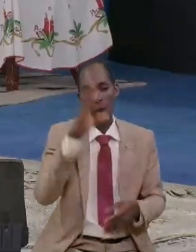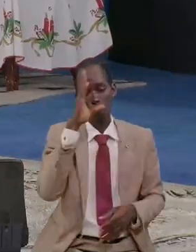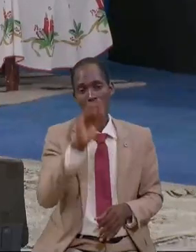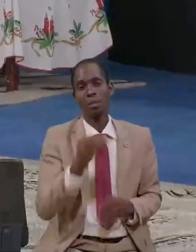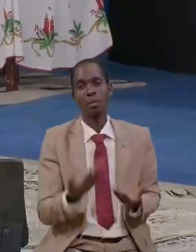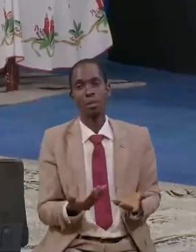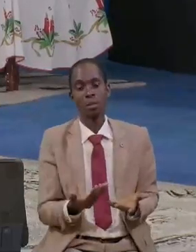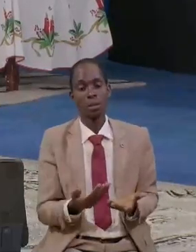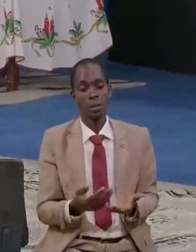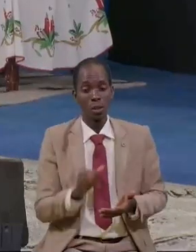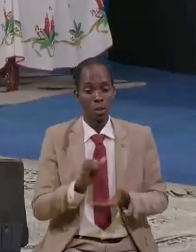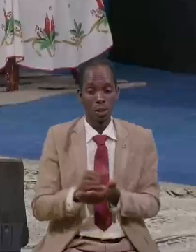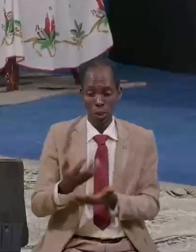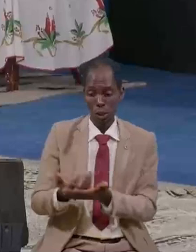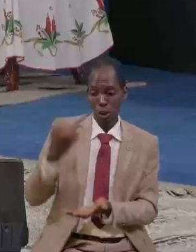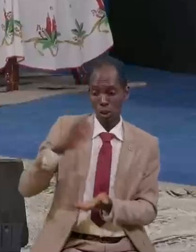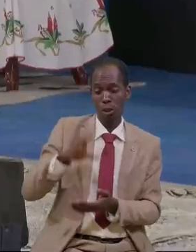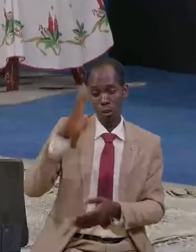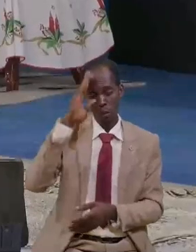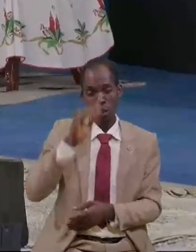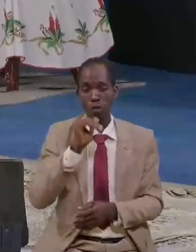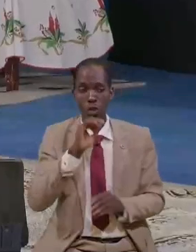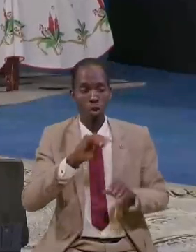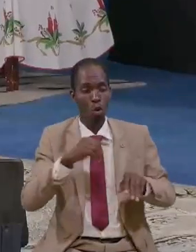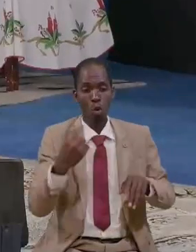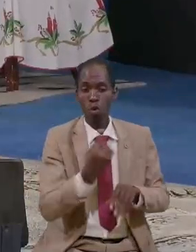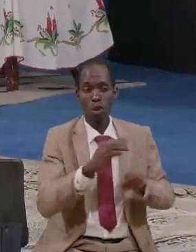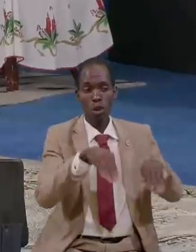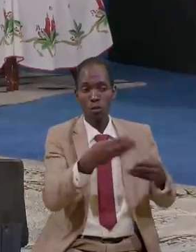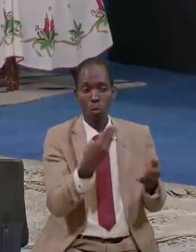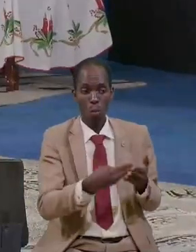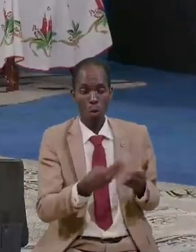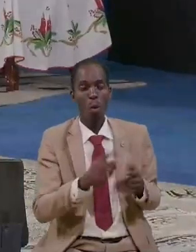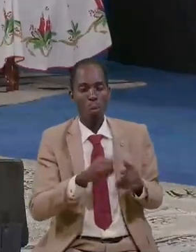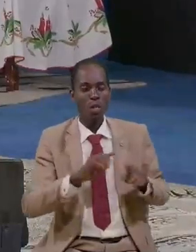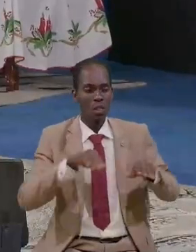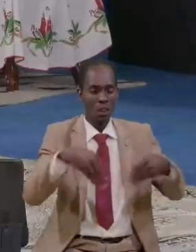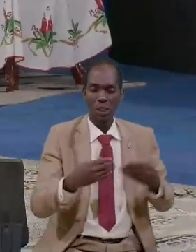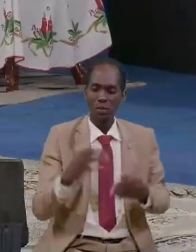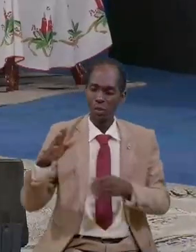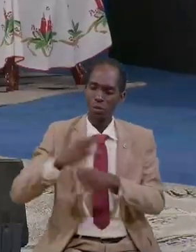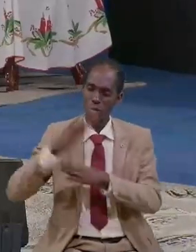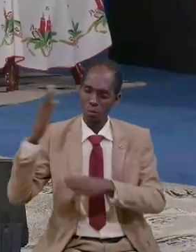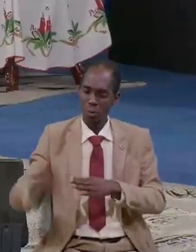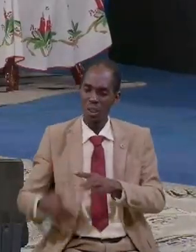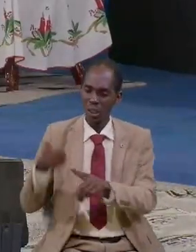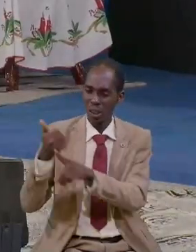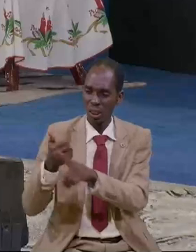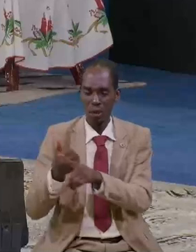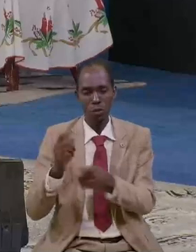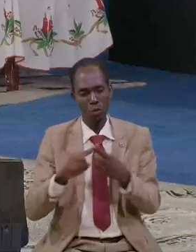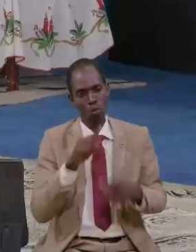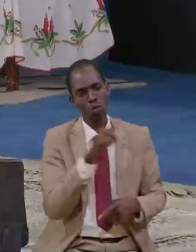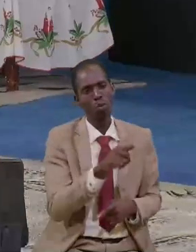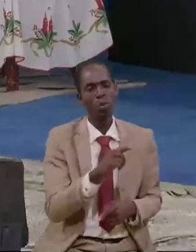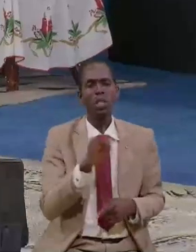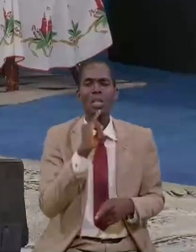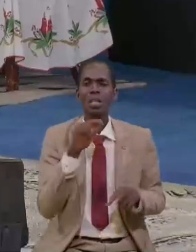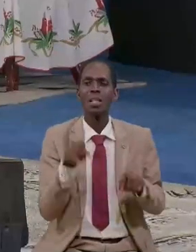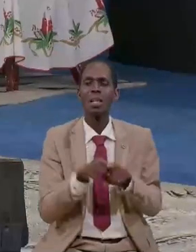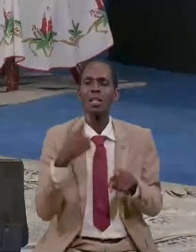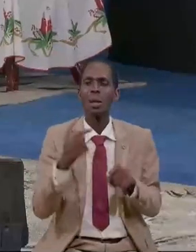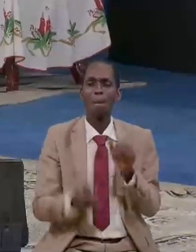il ne te donne pas seulement de l'argent, il se donne à toi. C'est comme la personne